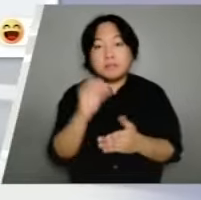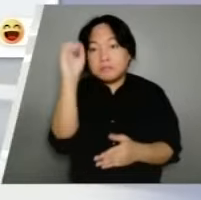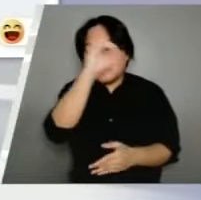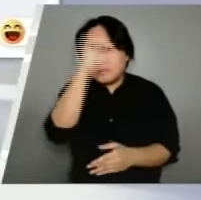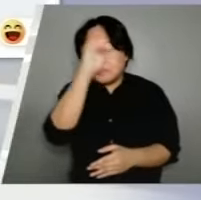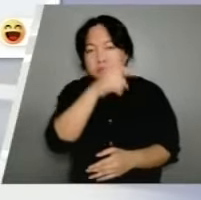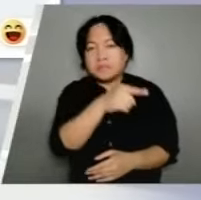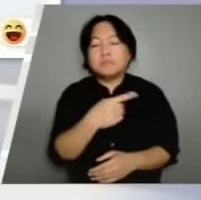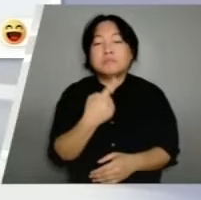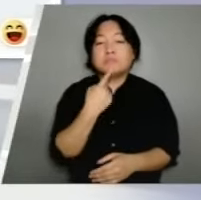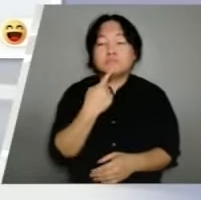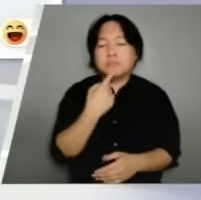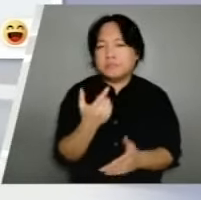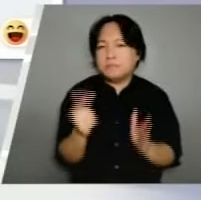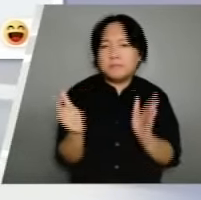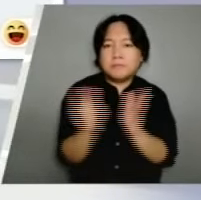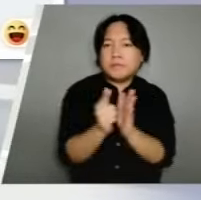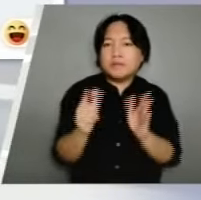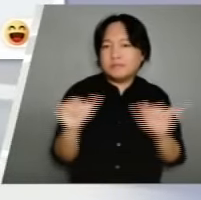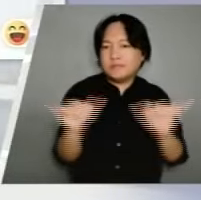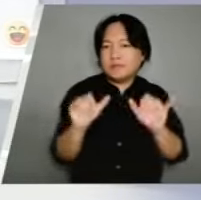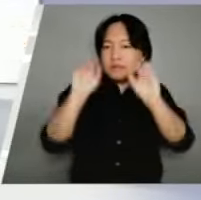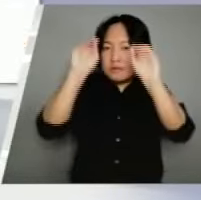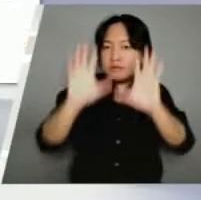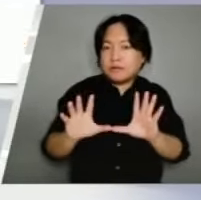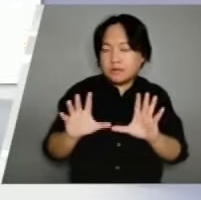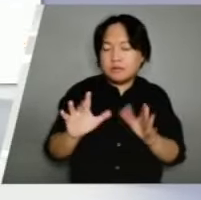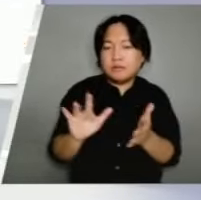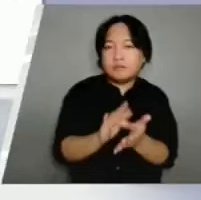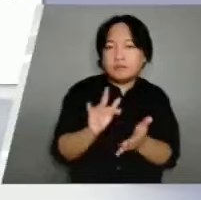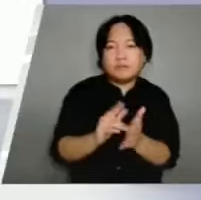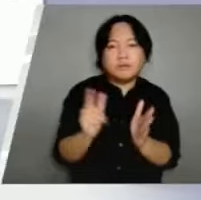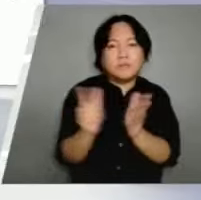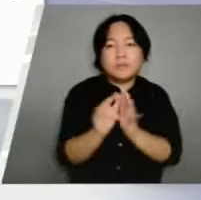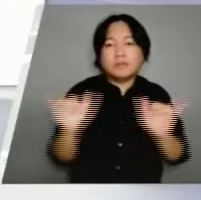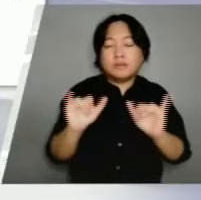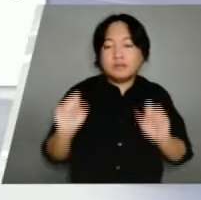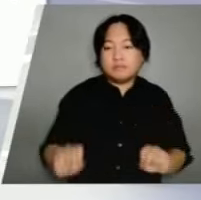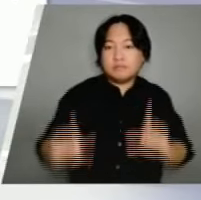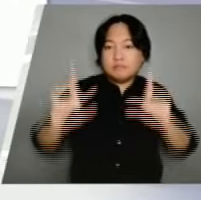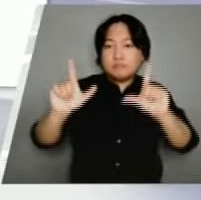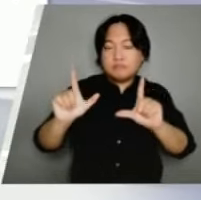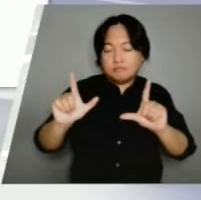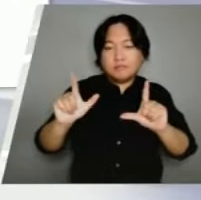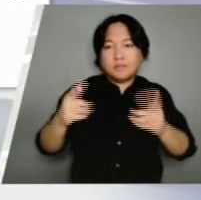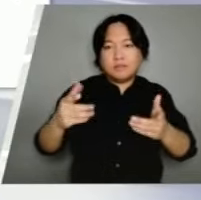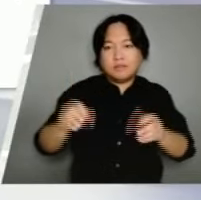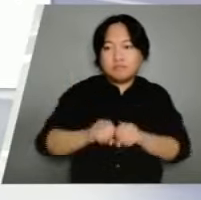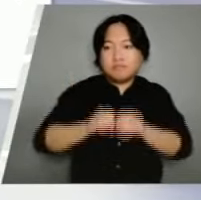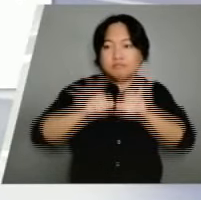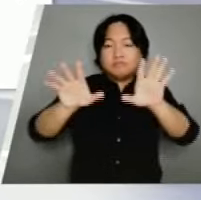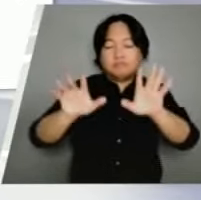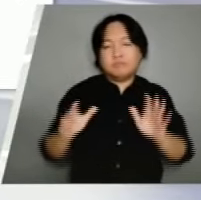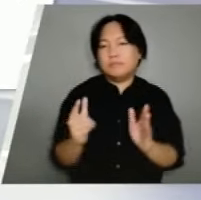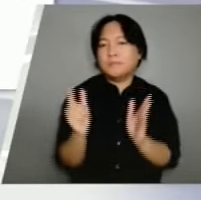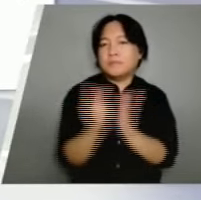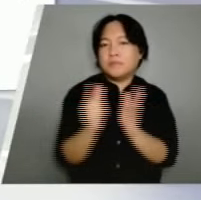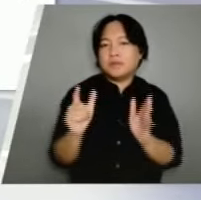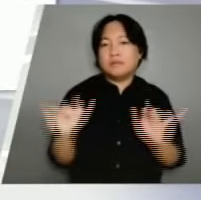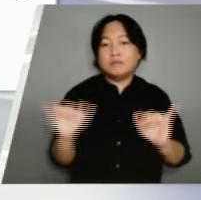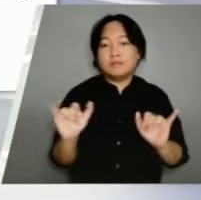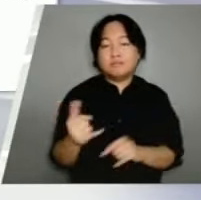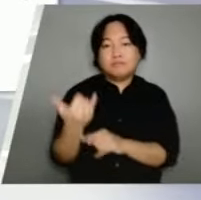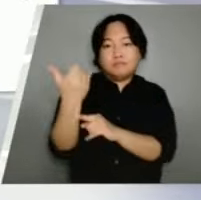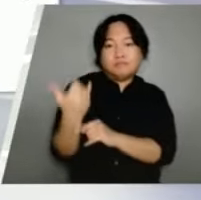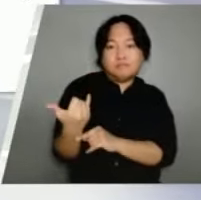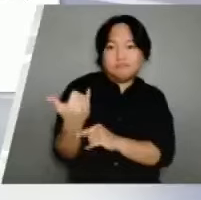isang guro kapag may pinagagalitang estudyante. Umaasa rin ng isang netizen na pagbawalan ng mga gurong content creator na